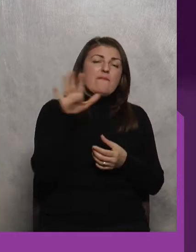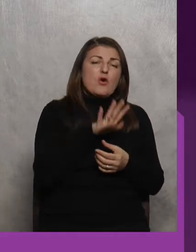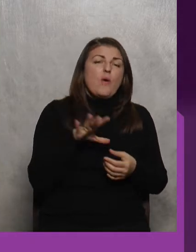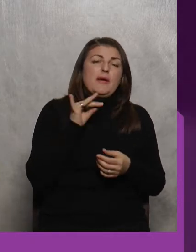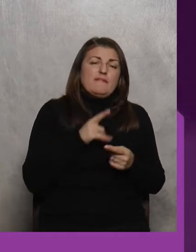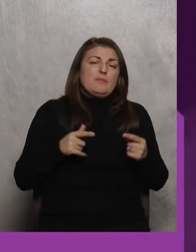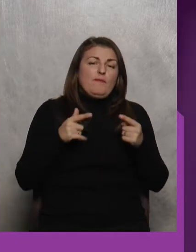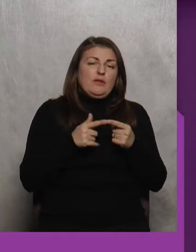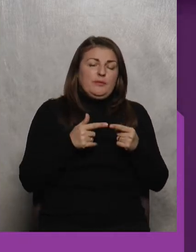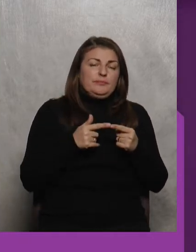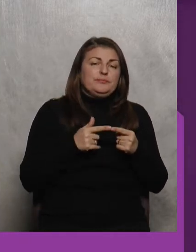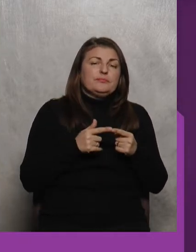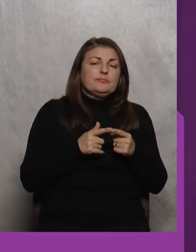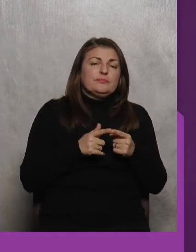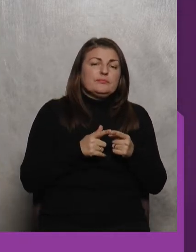і відповідно